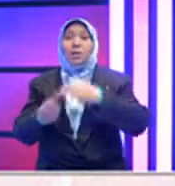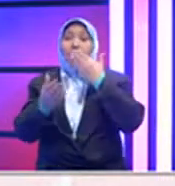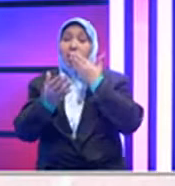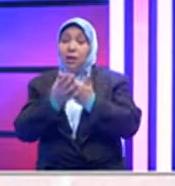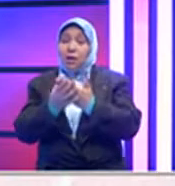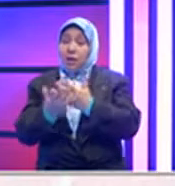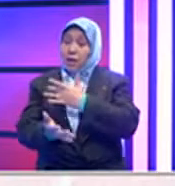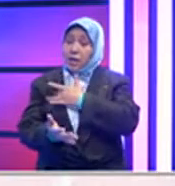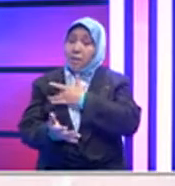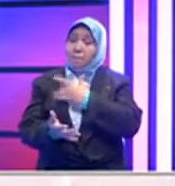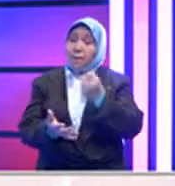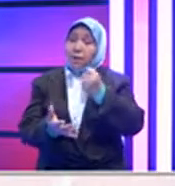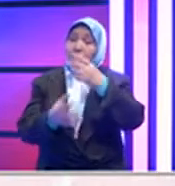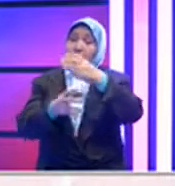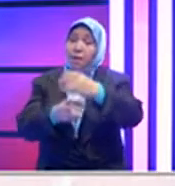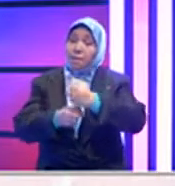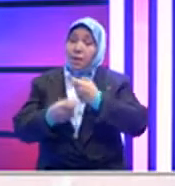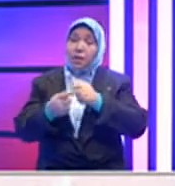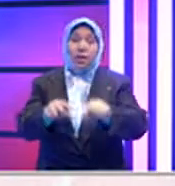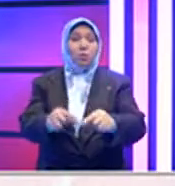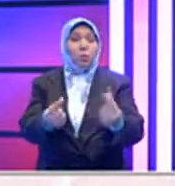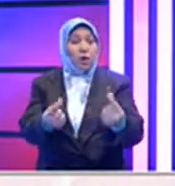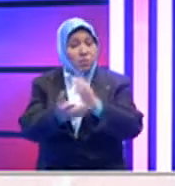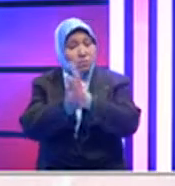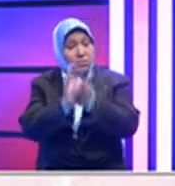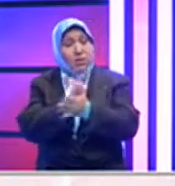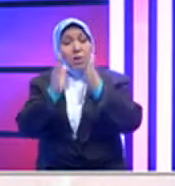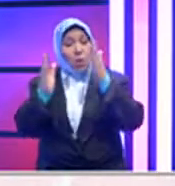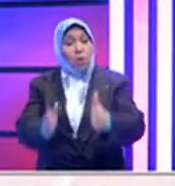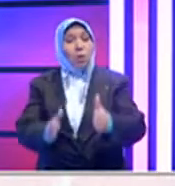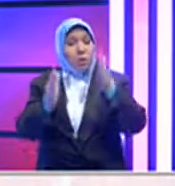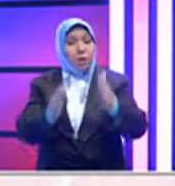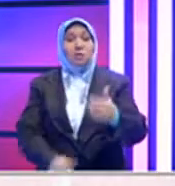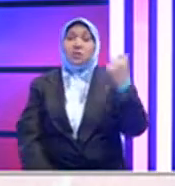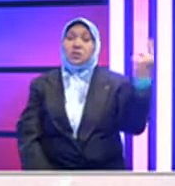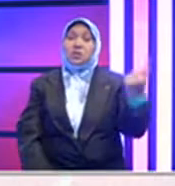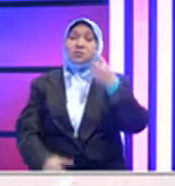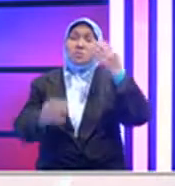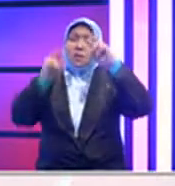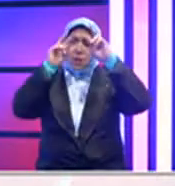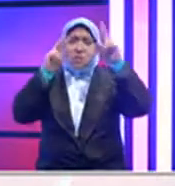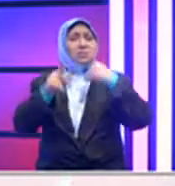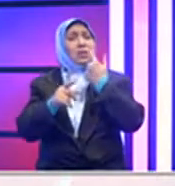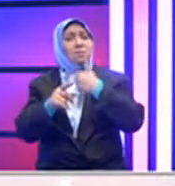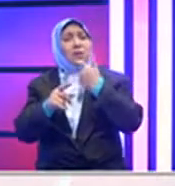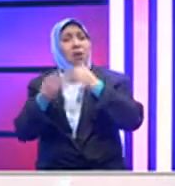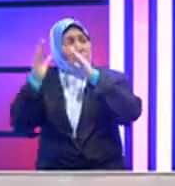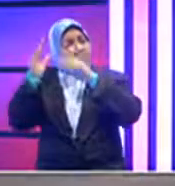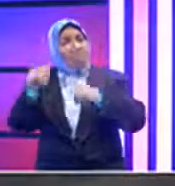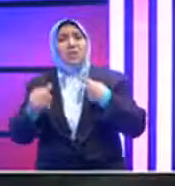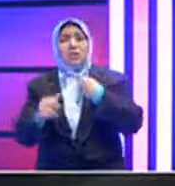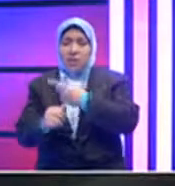atas iman yang diperoleh dari pada al-qur'an make orang-orang ini akan sentiasa mendapat keamanan Siapa Mereka harapnya